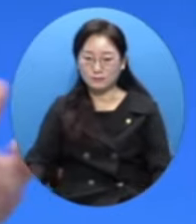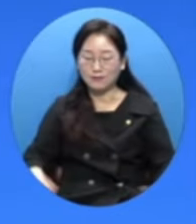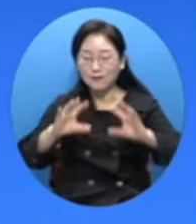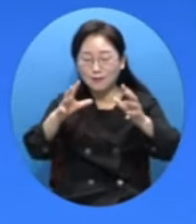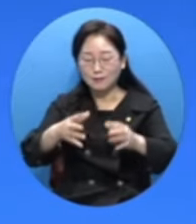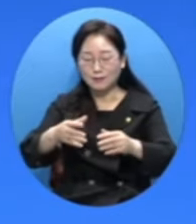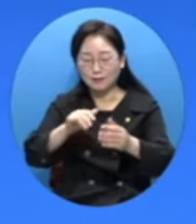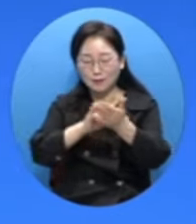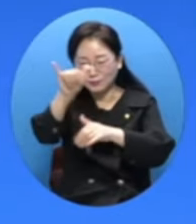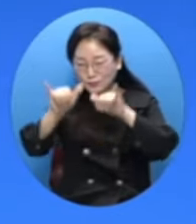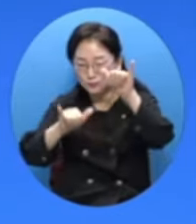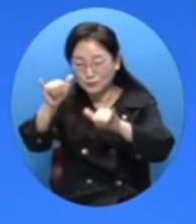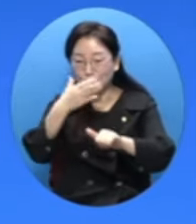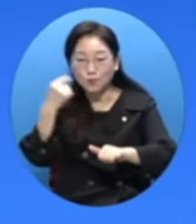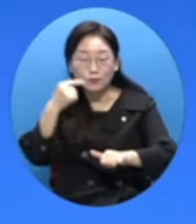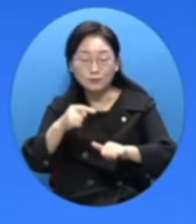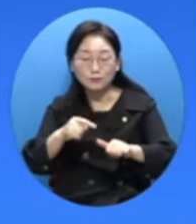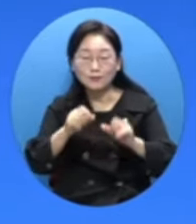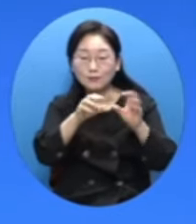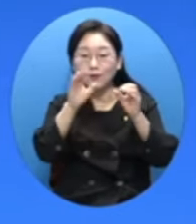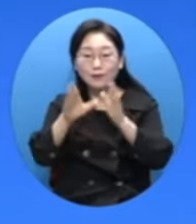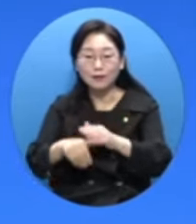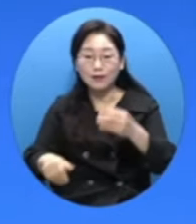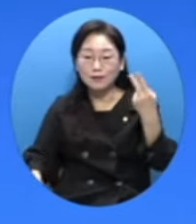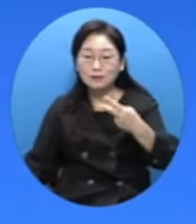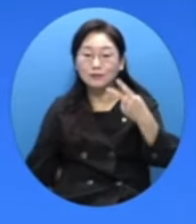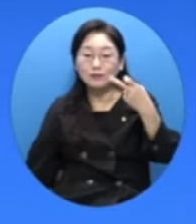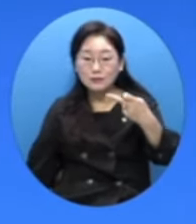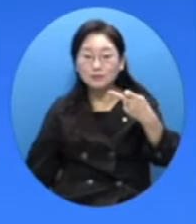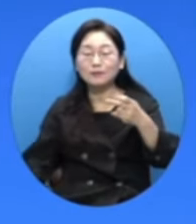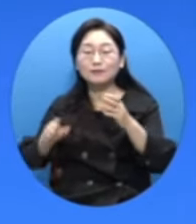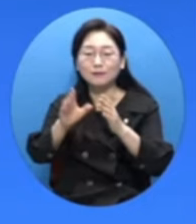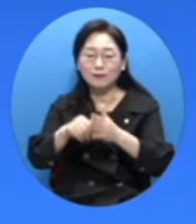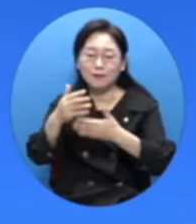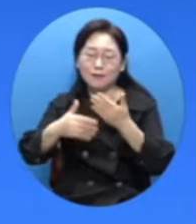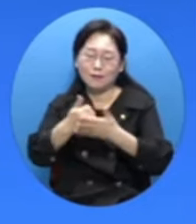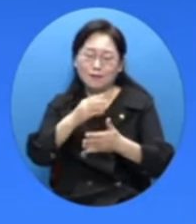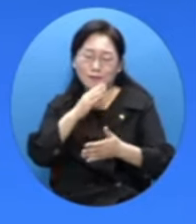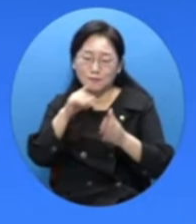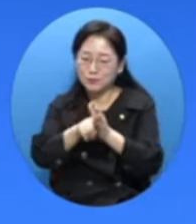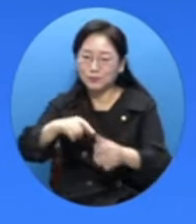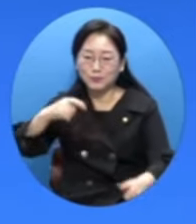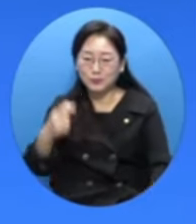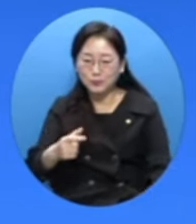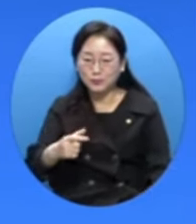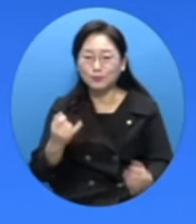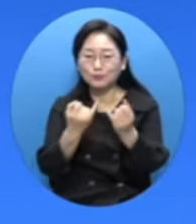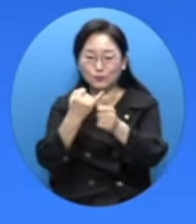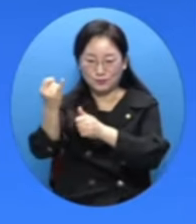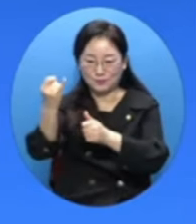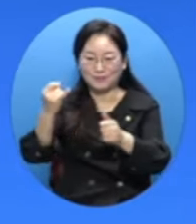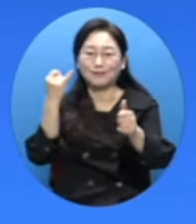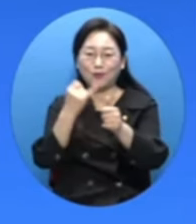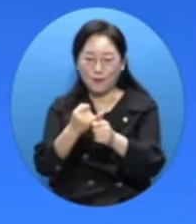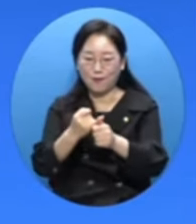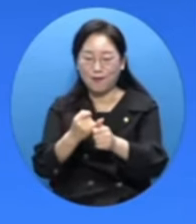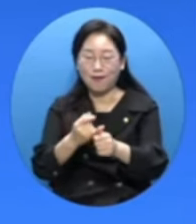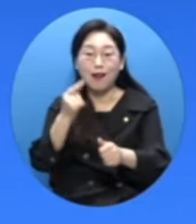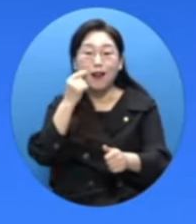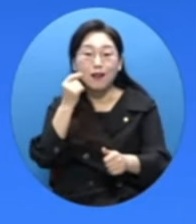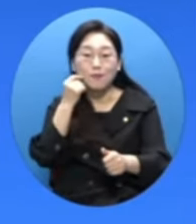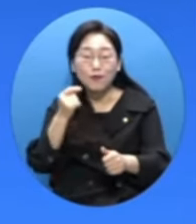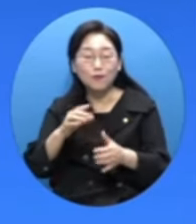복음을 전하는데 2012년에는 하나님께서 참 믿음이 좋은 아내를 만나게 해주셔서 일본계 메시코에